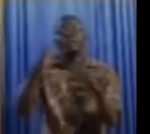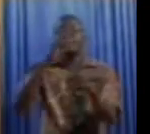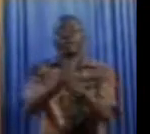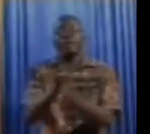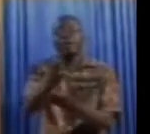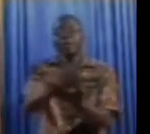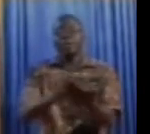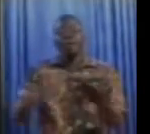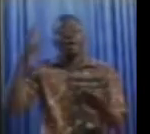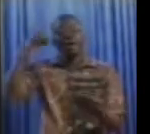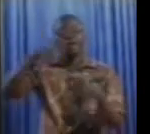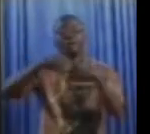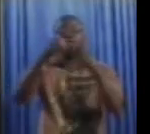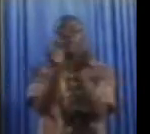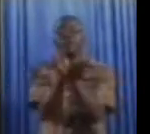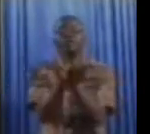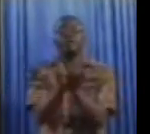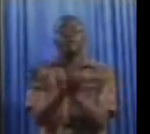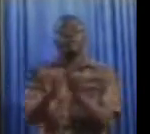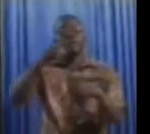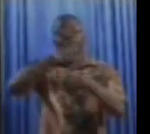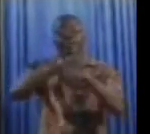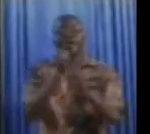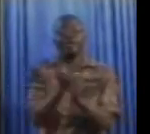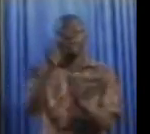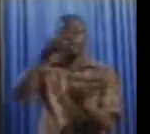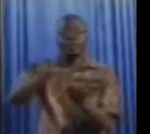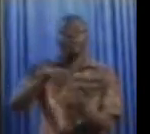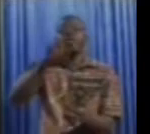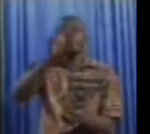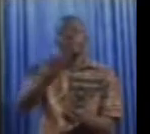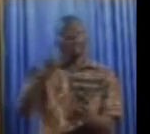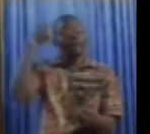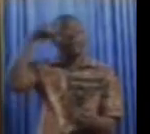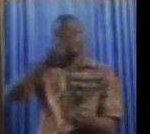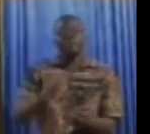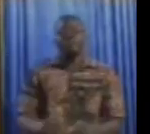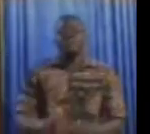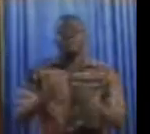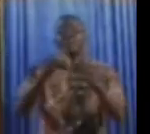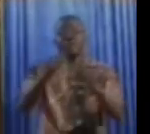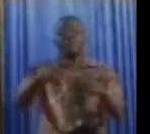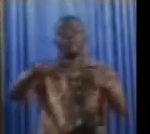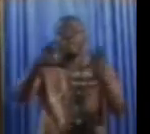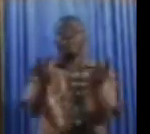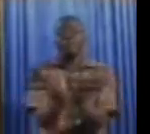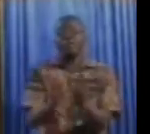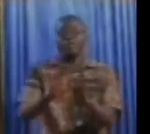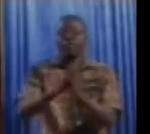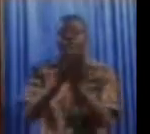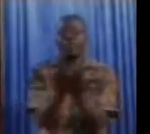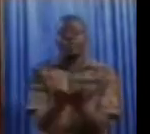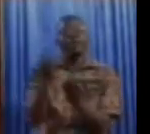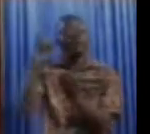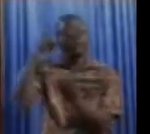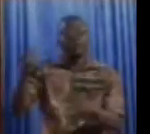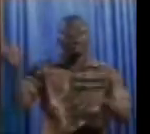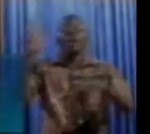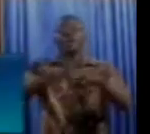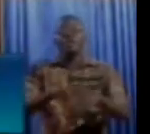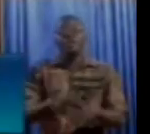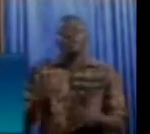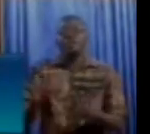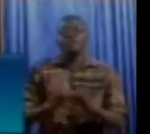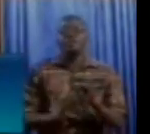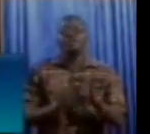à cette édition-là. Depuis sa création en 2000, la FILO ne cesse d'accorder une place de choix au livre comme vecteur d'acquisition et de